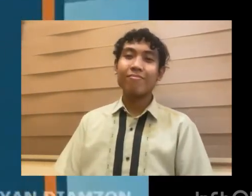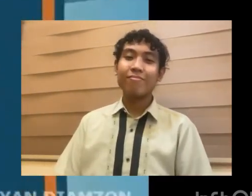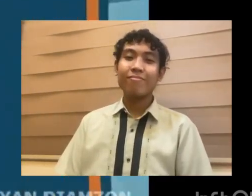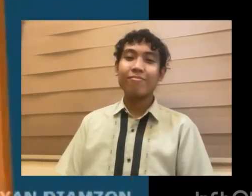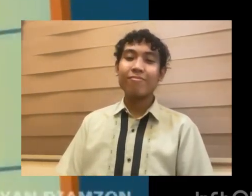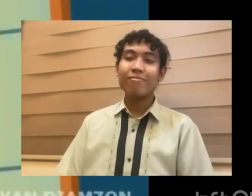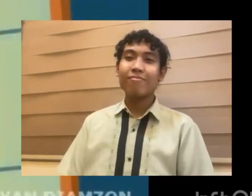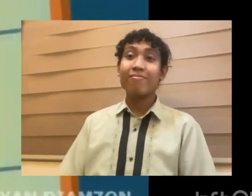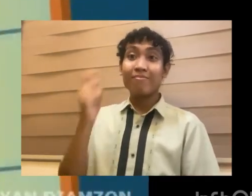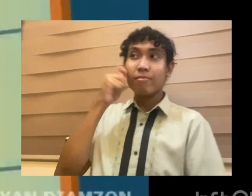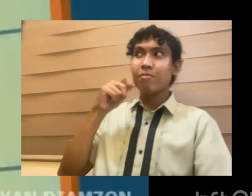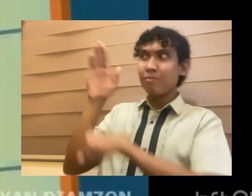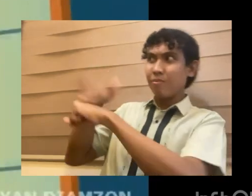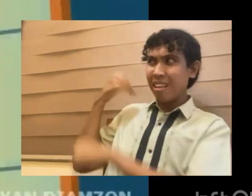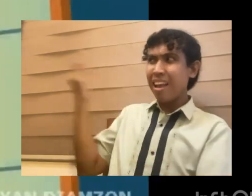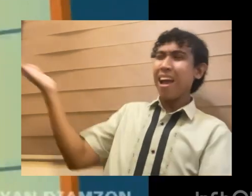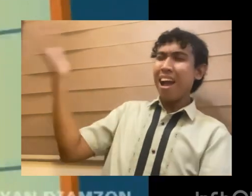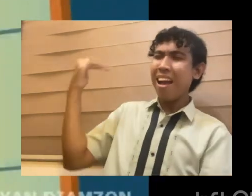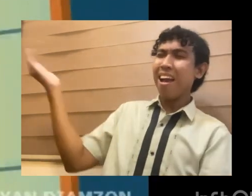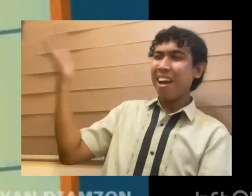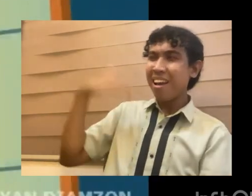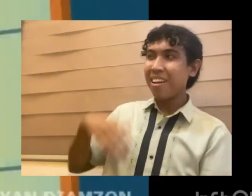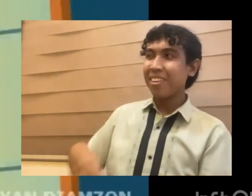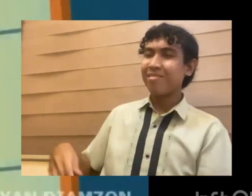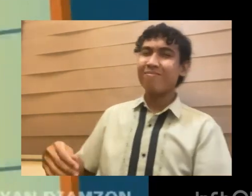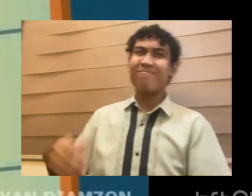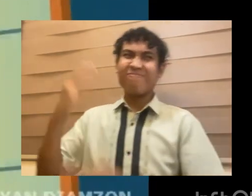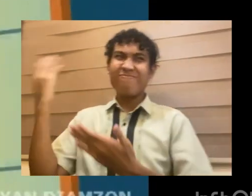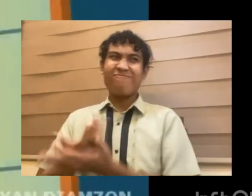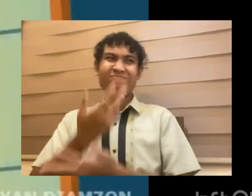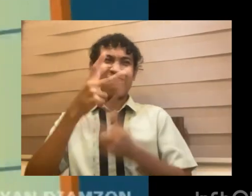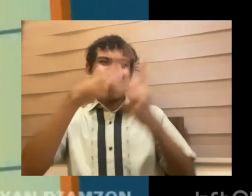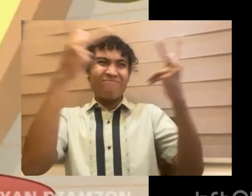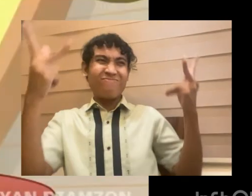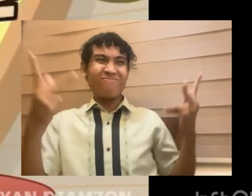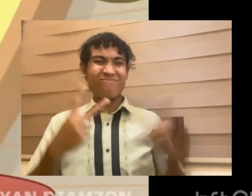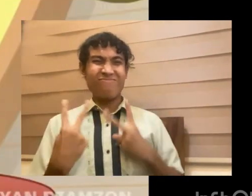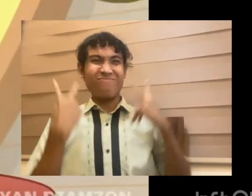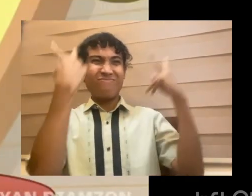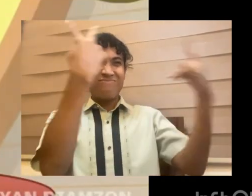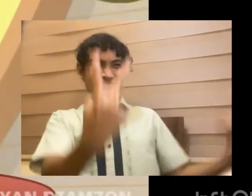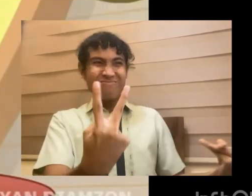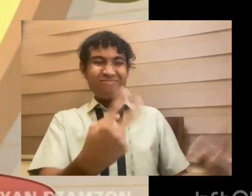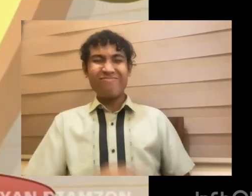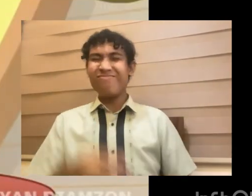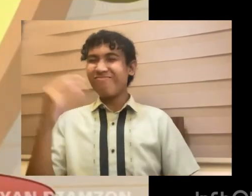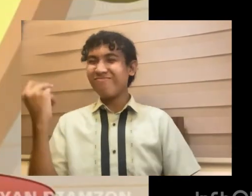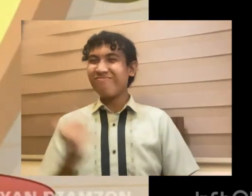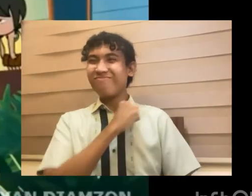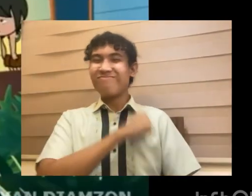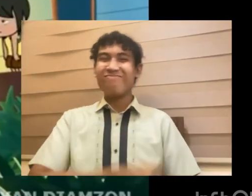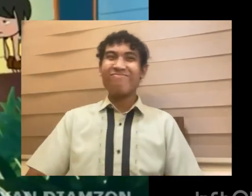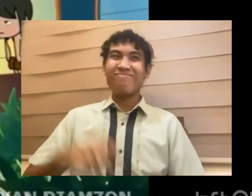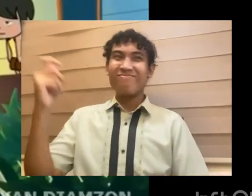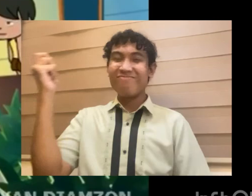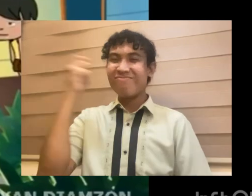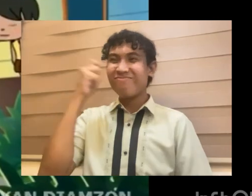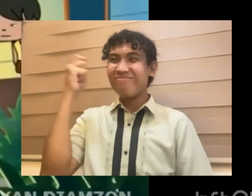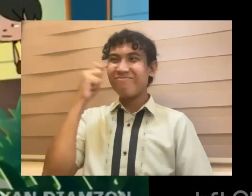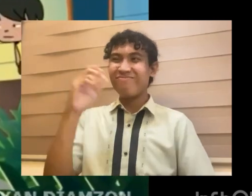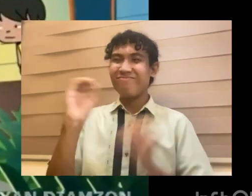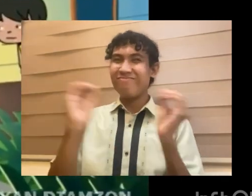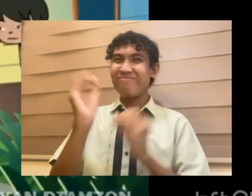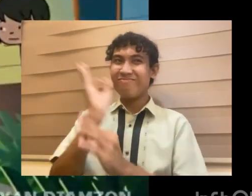Hiyaw ni Titoy mula sa labas. May bago na naman kaming pupuntahan. Si Titoy talaga, kahit walang paa, kung